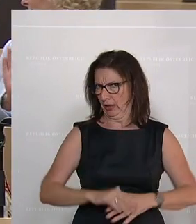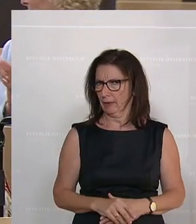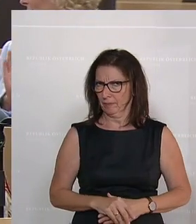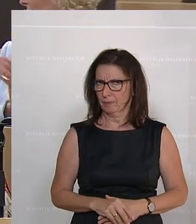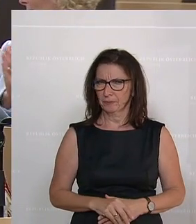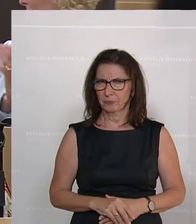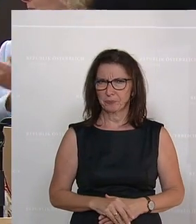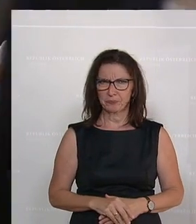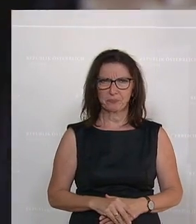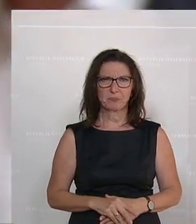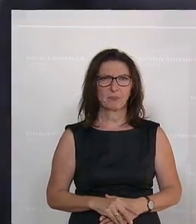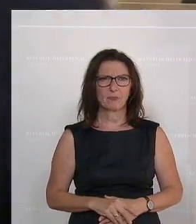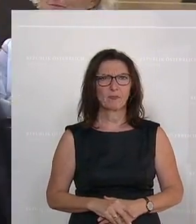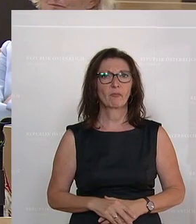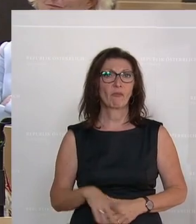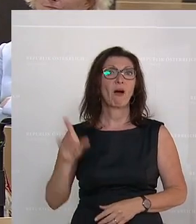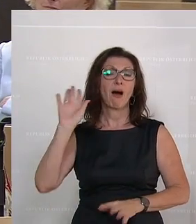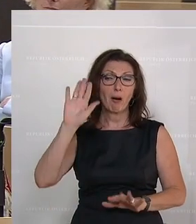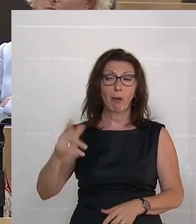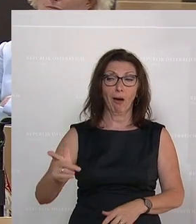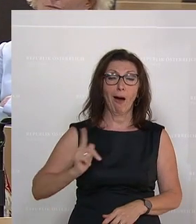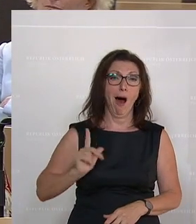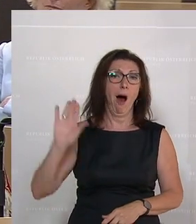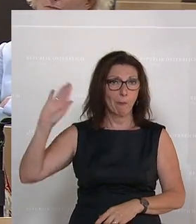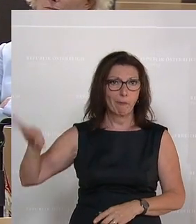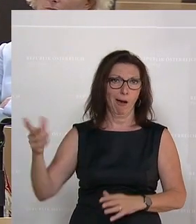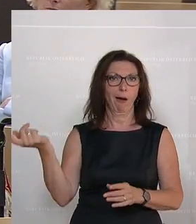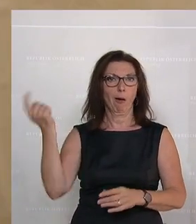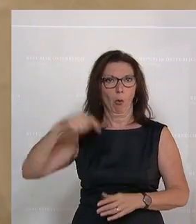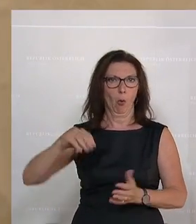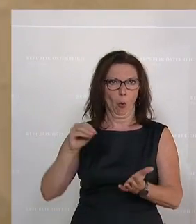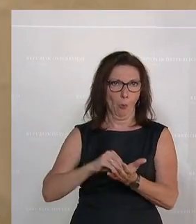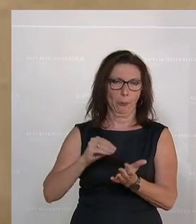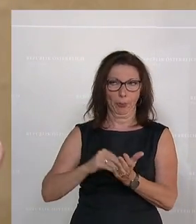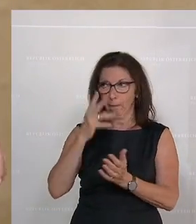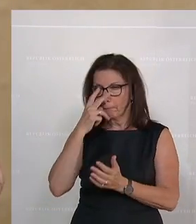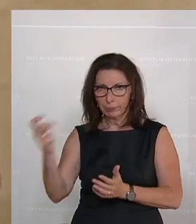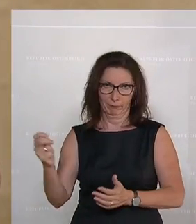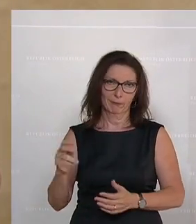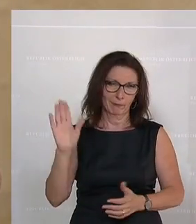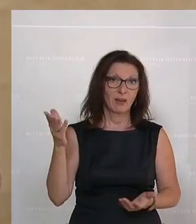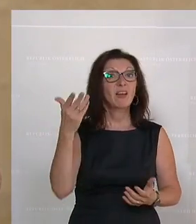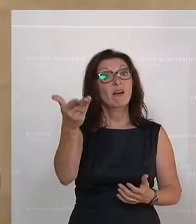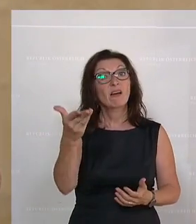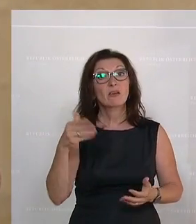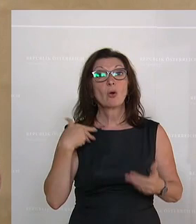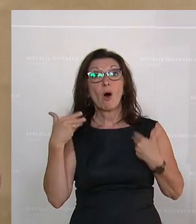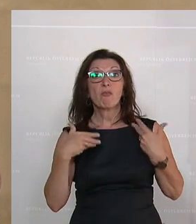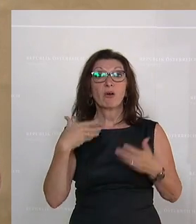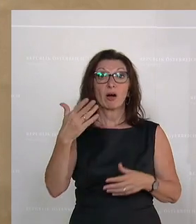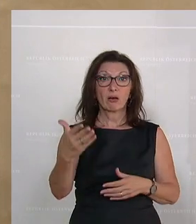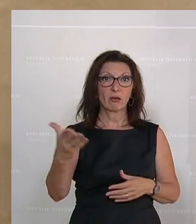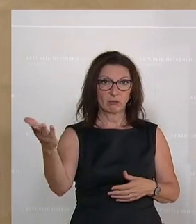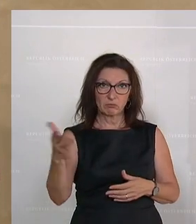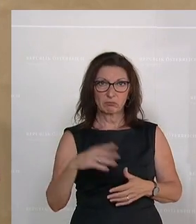er wird die rechnung präsentiert bekommen und die brauchen mich so aufrege weil schneidet sich erich